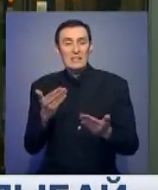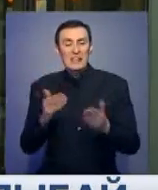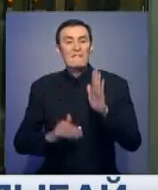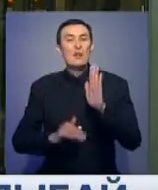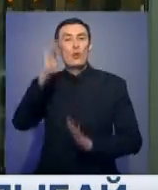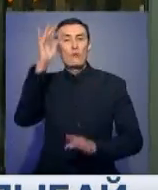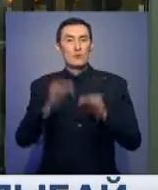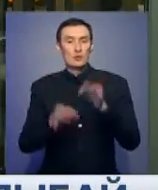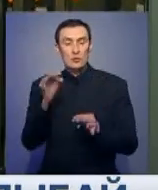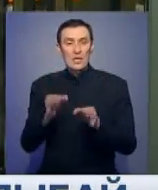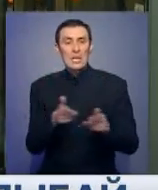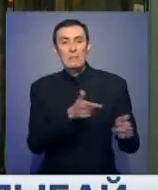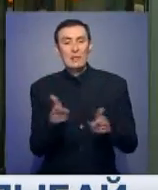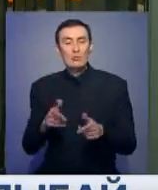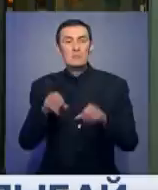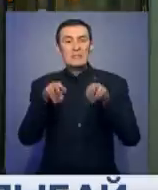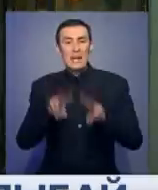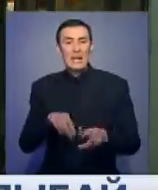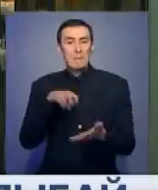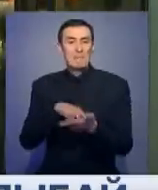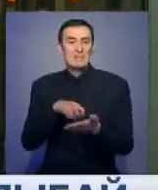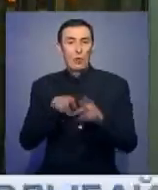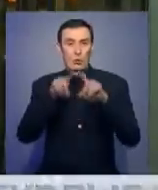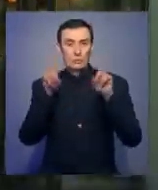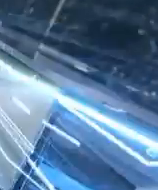суд и подготовлю специальное письмо.